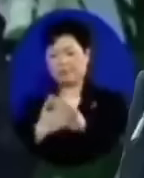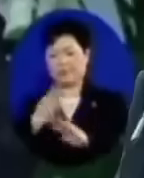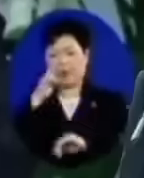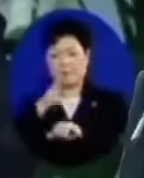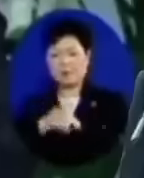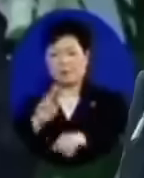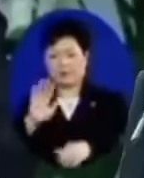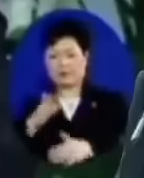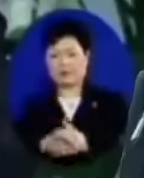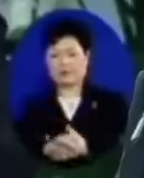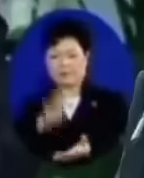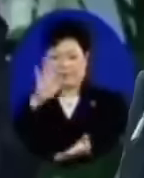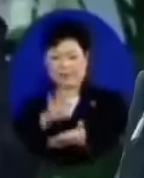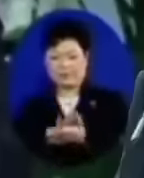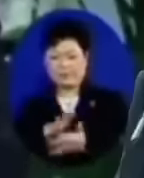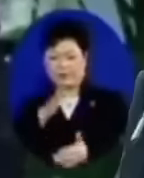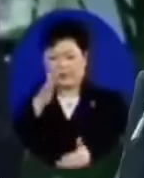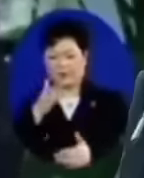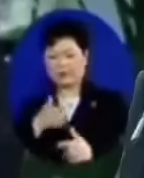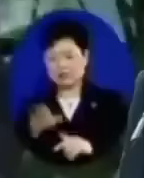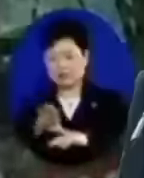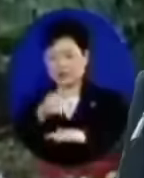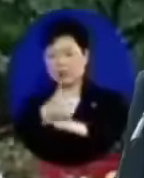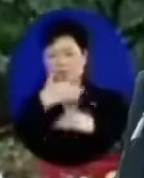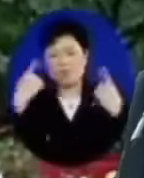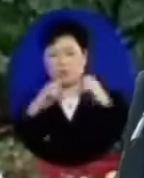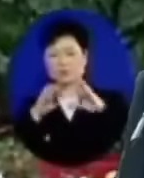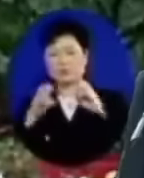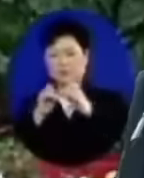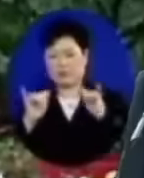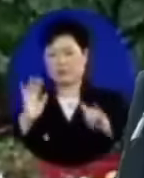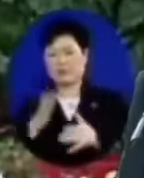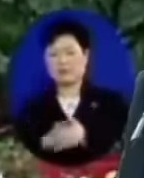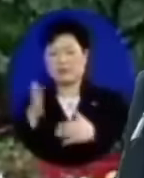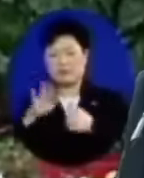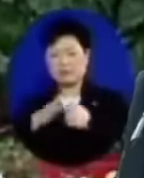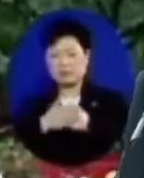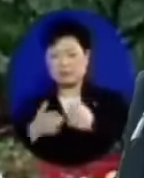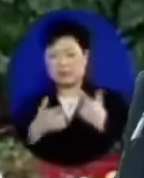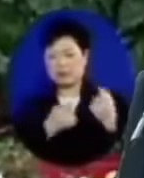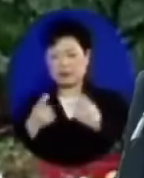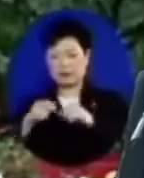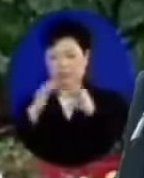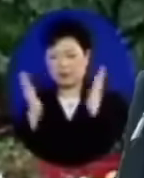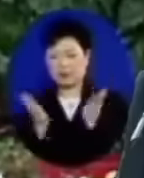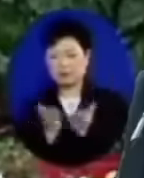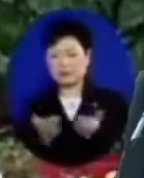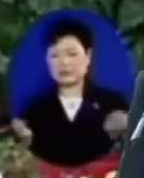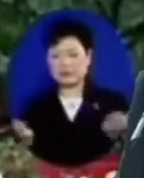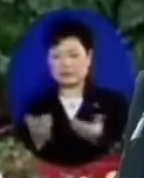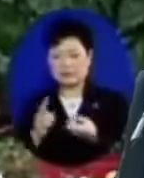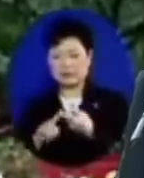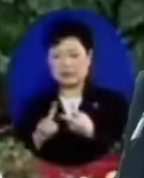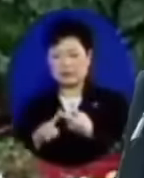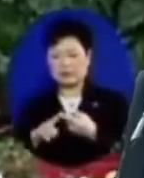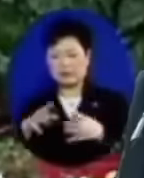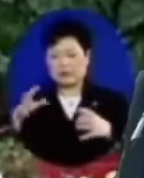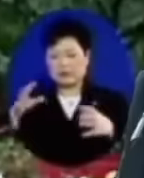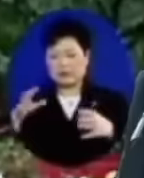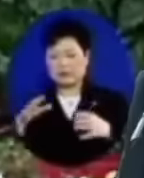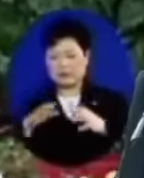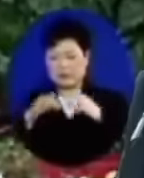되고 열렬한 그리스도의 복음 전도자가 된 것입니다. 그러므로 이러한 모든 사건들을 합쳐서 볼